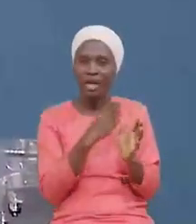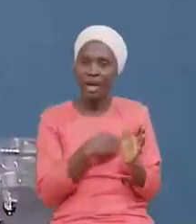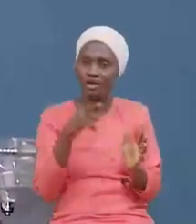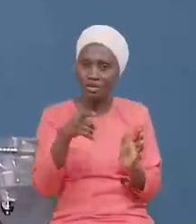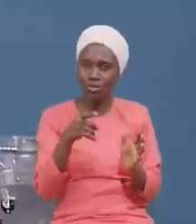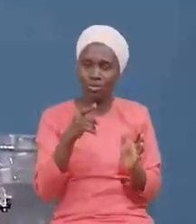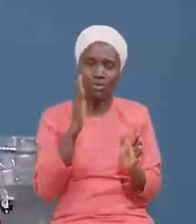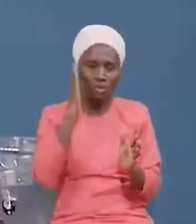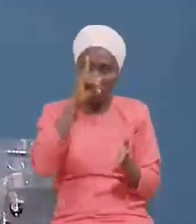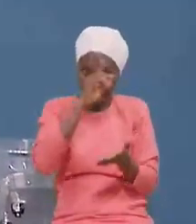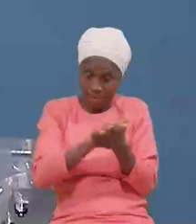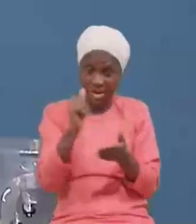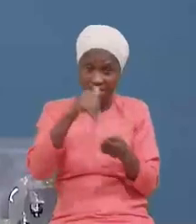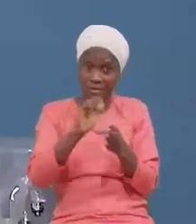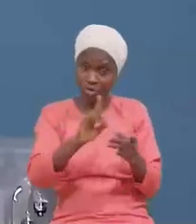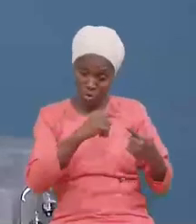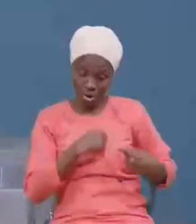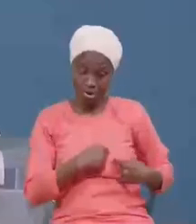et si tu crois dans ton cœur